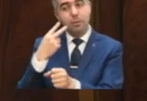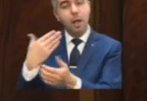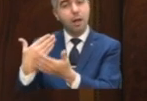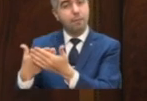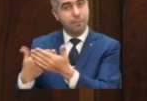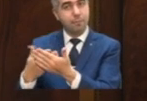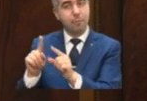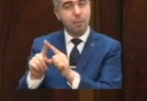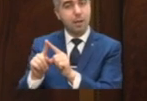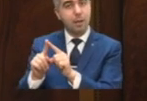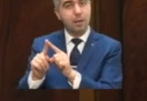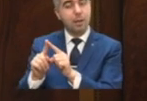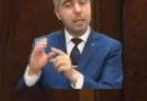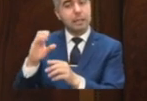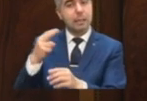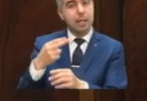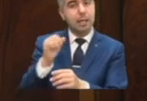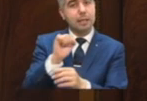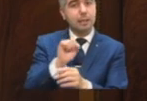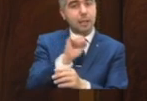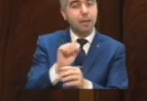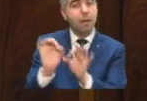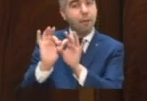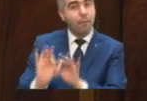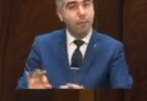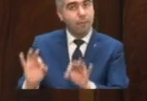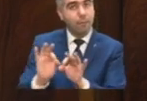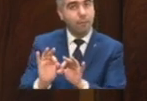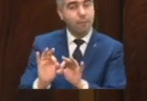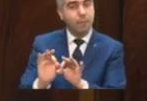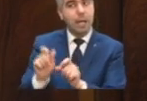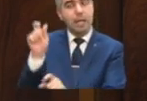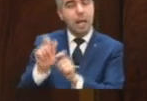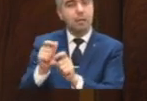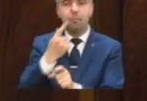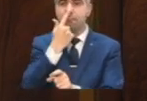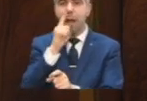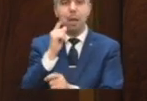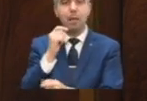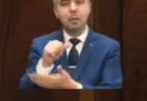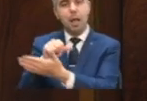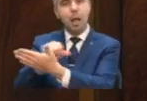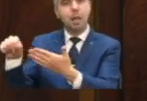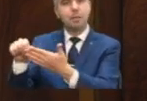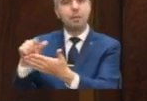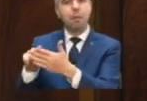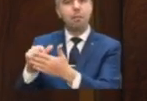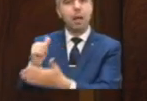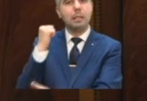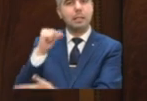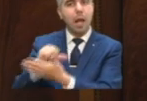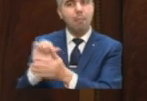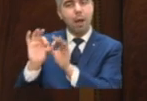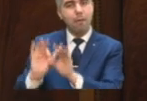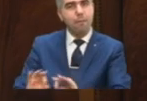غير المهيكل اللي ماشي في الاجتماعي، يعني الناس ما بغاوش يخلصوا الضريبه ويعني التنافسيه غير الشريفه